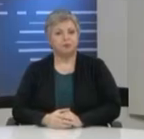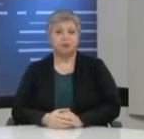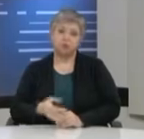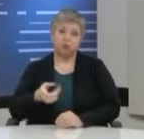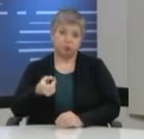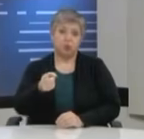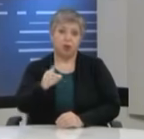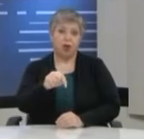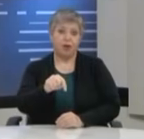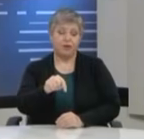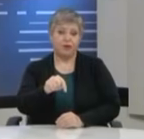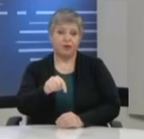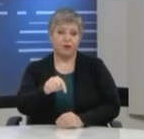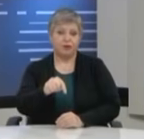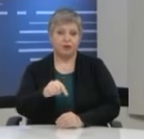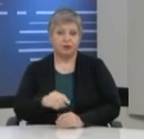Και αύριο,